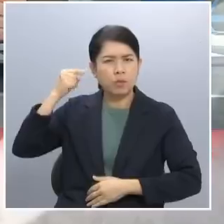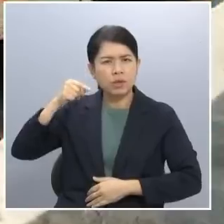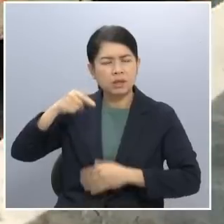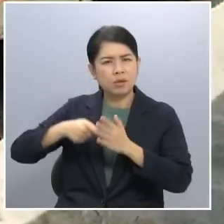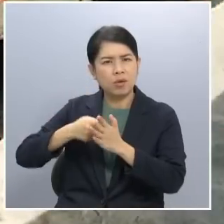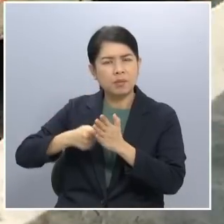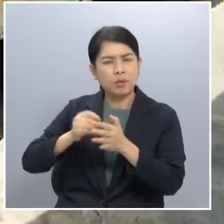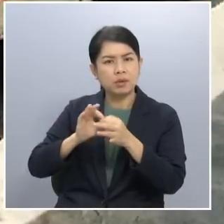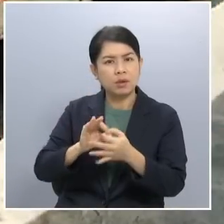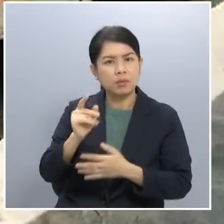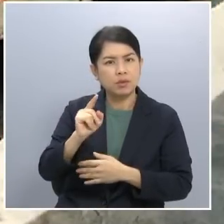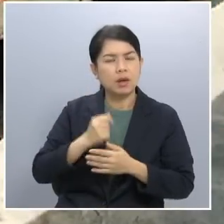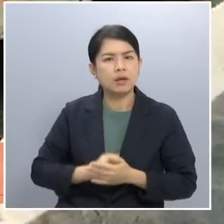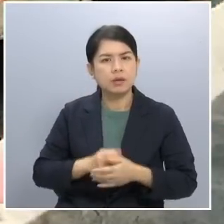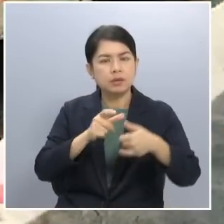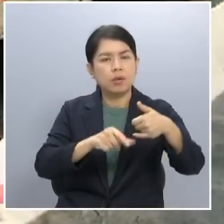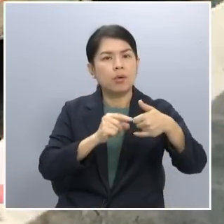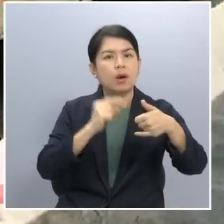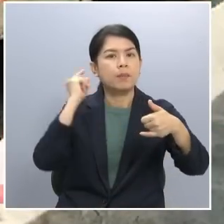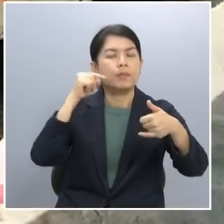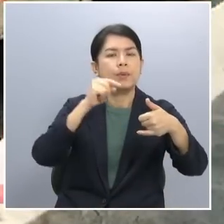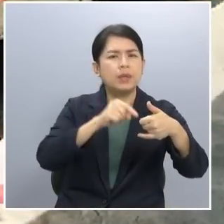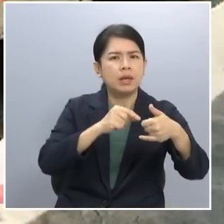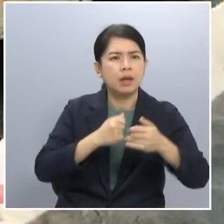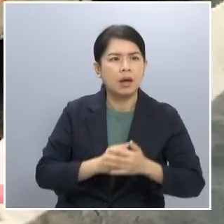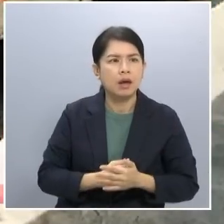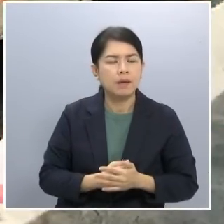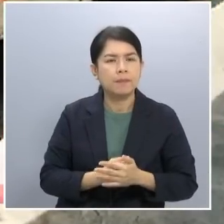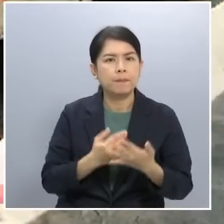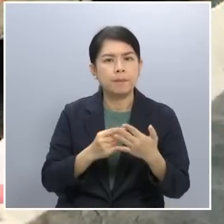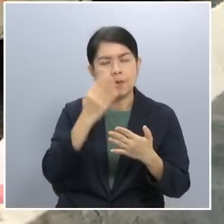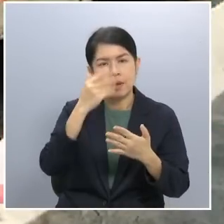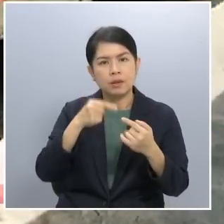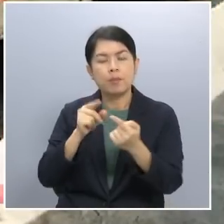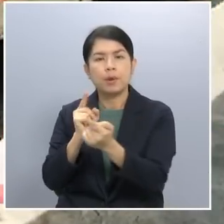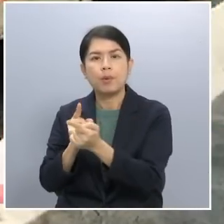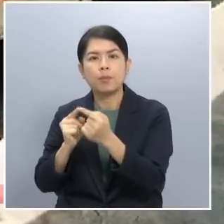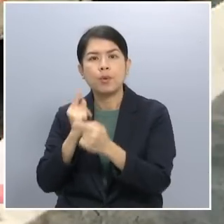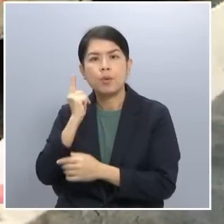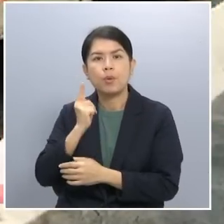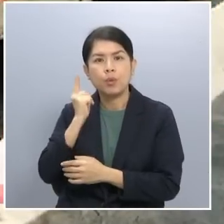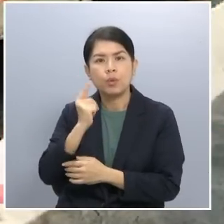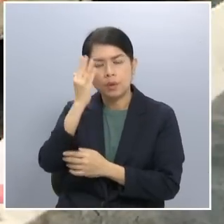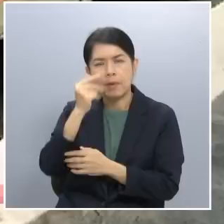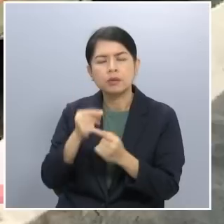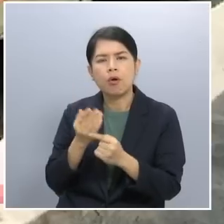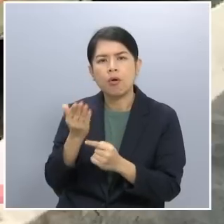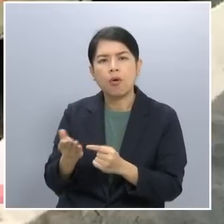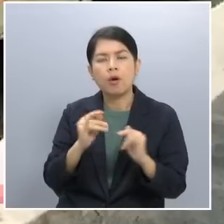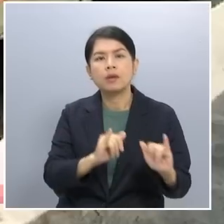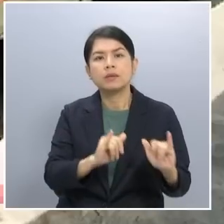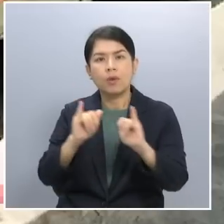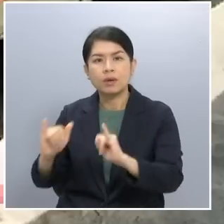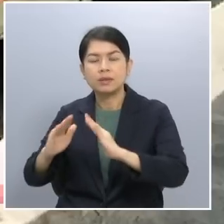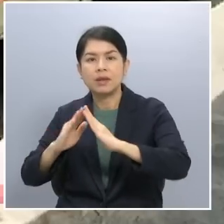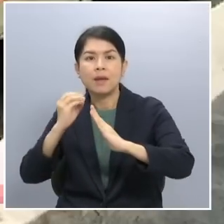ดเนี่ยเกิดจากการที่ว่าคุณผู้หญิงท่านนั้นผู้ชมครับไปเพื่อที่จะให้คุณลุงท่านนี้เนี่ยย้ายออกจากบ้านที่เธอไปซื้อเอาไว้จากทางกรมบังคับค